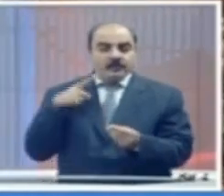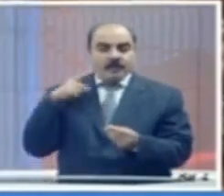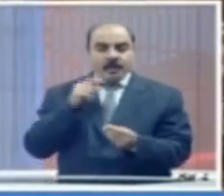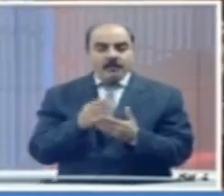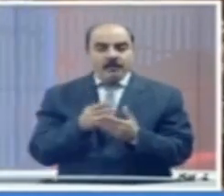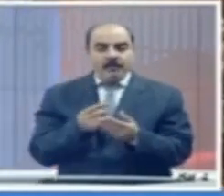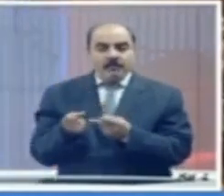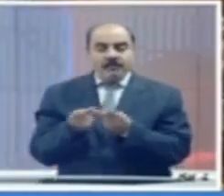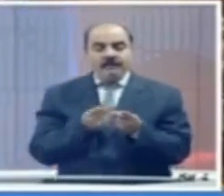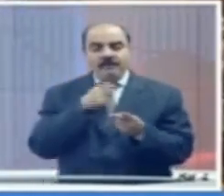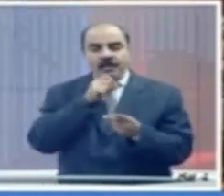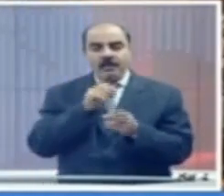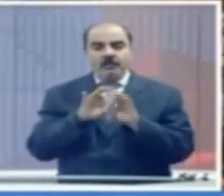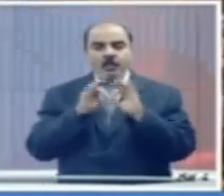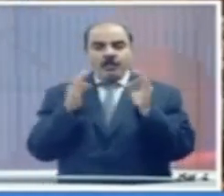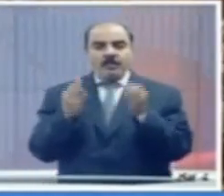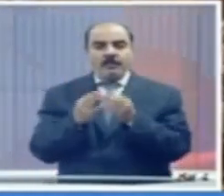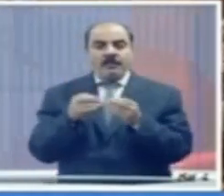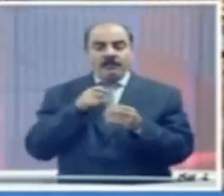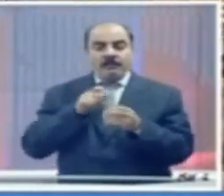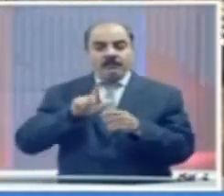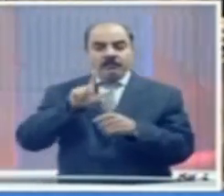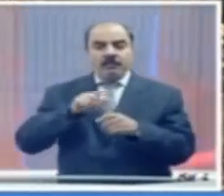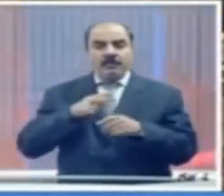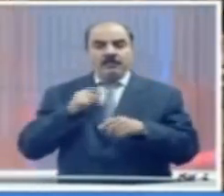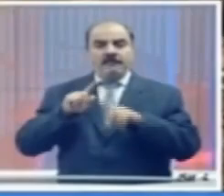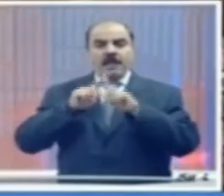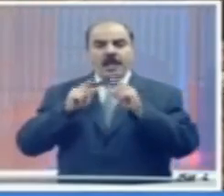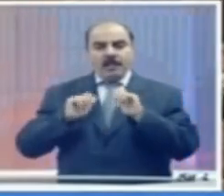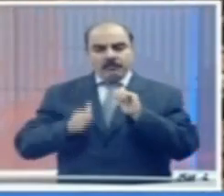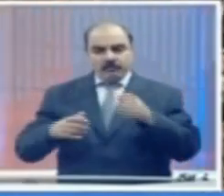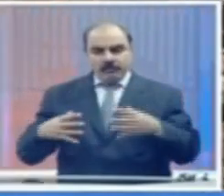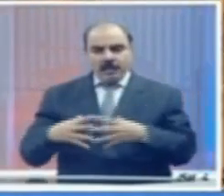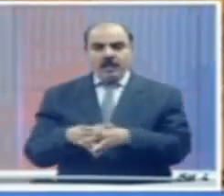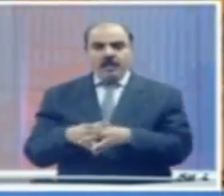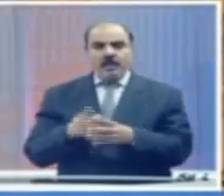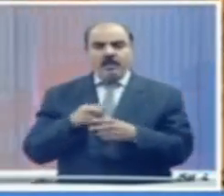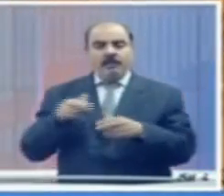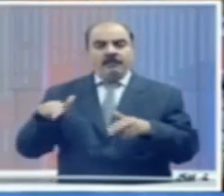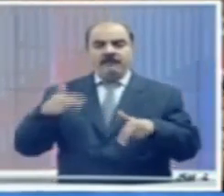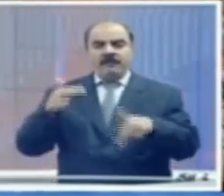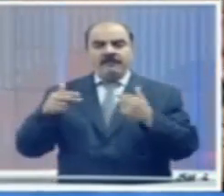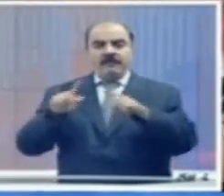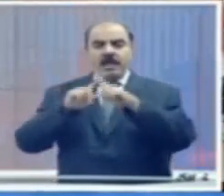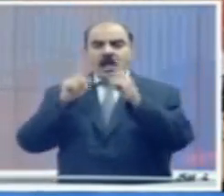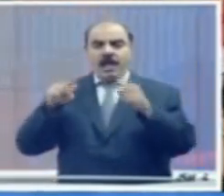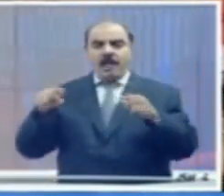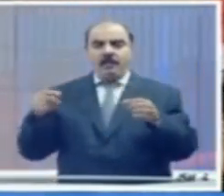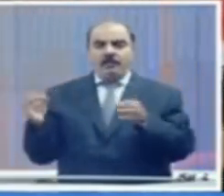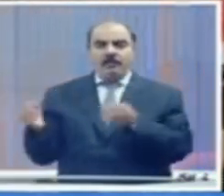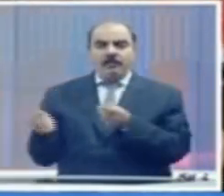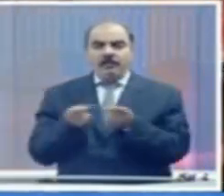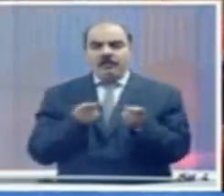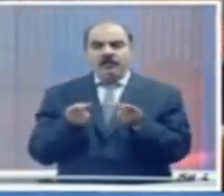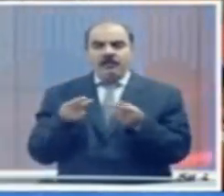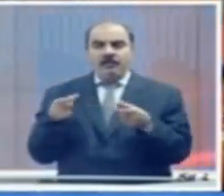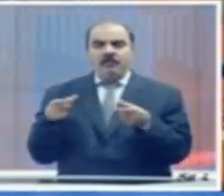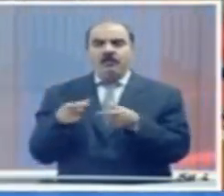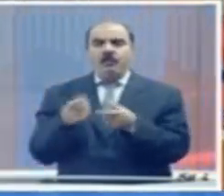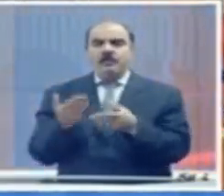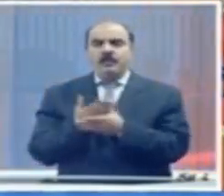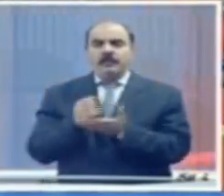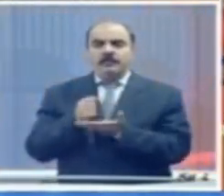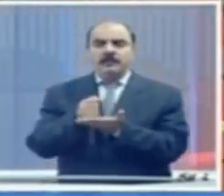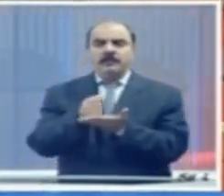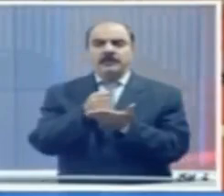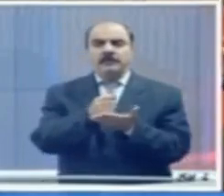الذي تستضيف فيه فرنسا برئاسة الرئيس إيمانويل ماكرون والأمين العام للأمم المتحدة أنطونيو غوتيريش